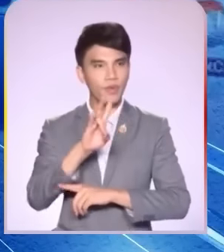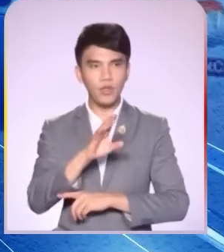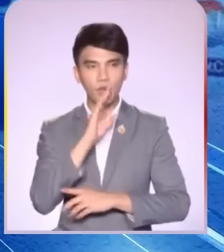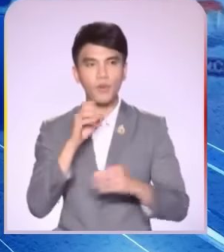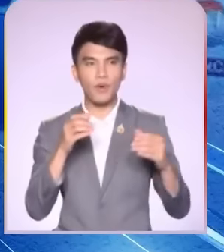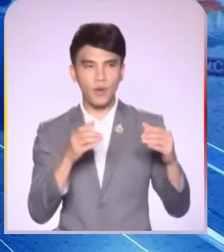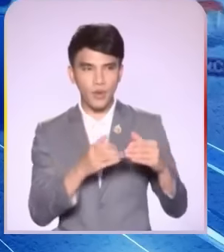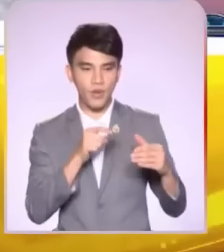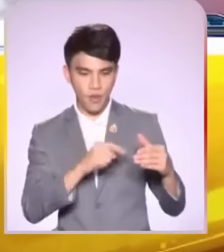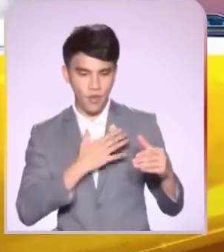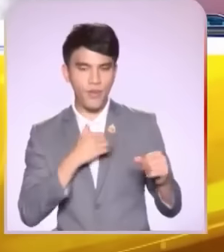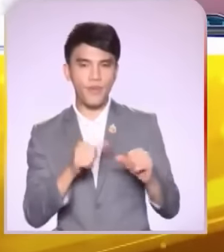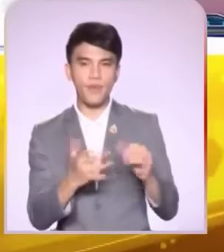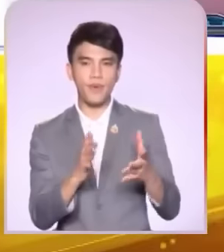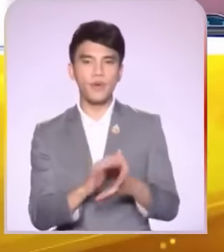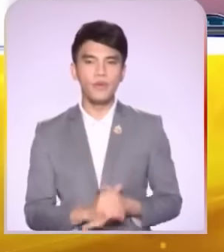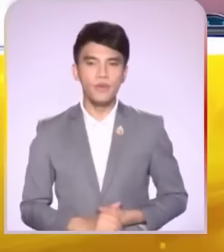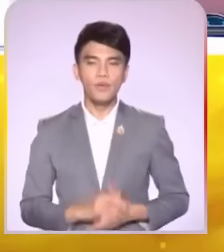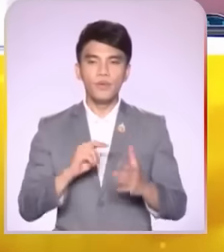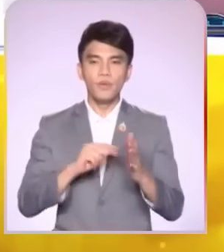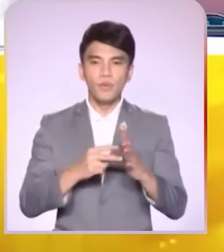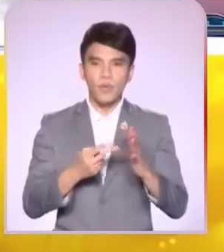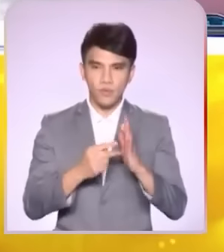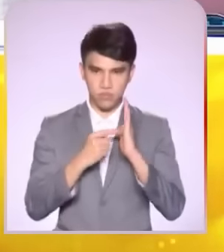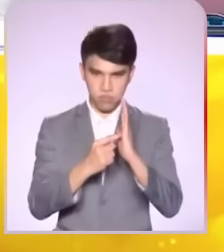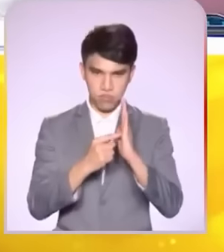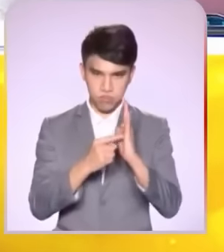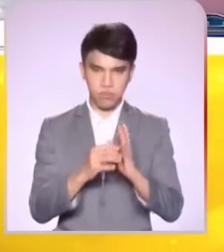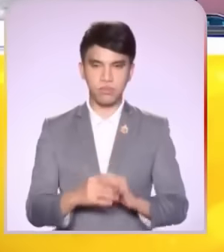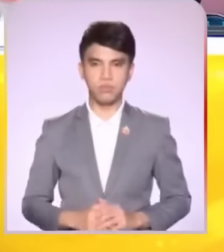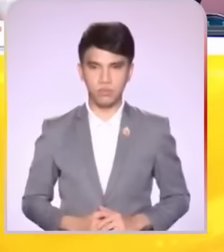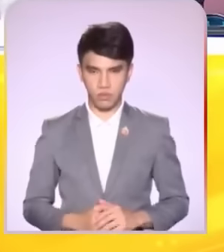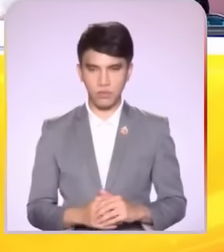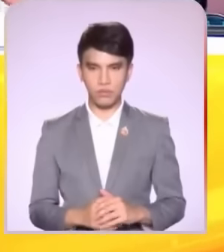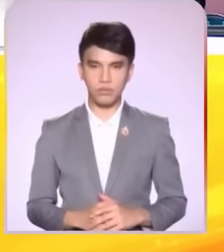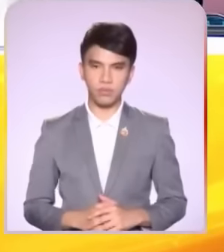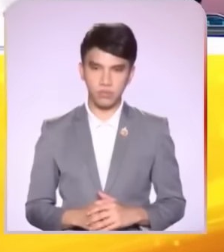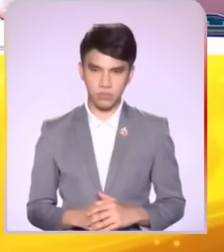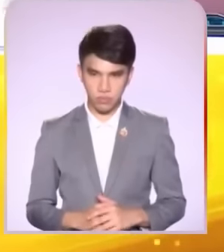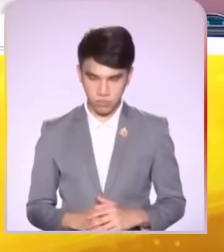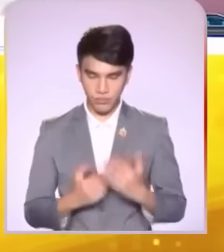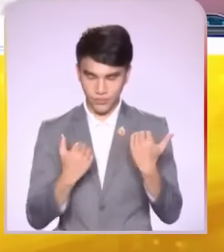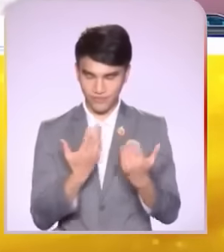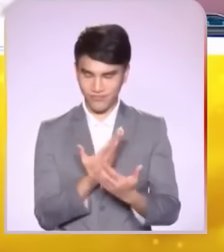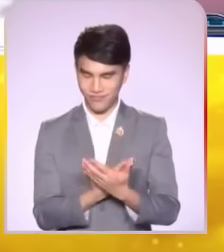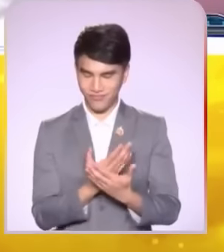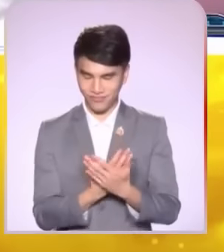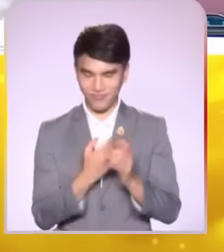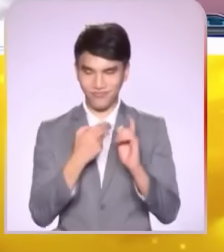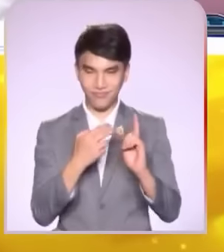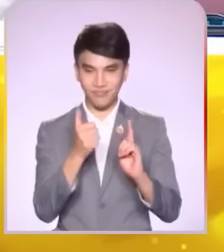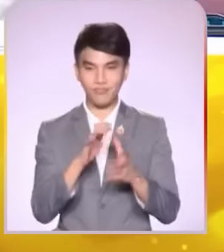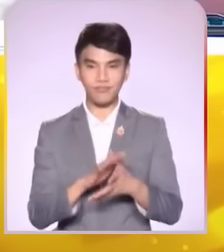ลุ่มนี้แต่ผมไม่ได้อยู่ในกลุ่มนี ้ถูกต้อง ผมไม่ได้กลุ่มนี้แต่หมายถึงว่ายกตัวอย่างให้เห็นเฉยๆนะครับเพราะฉะนั้นย้ำกันตรงนี้นะฮะเตรียมรับเงิน 10,000